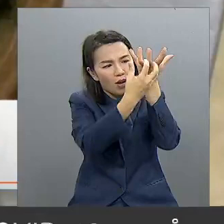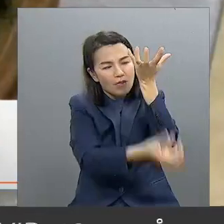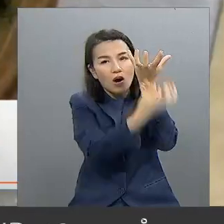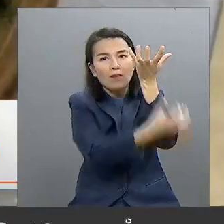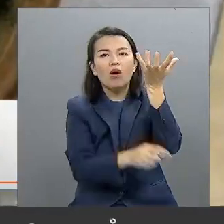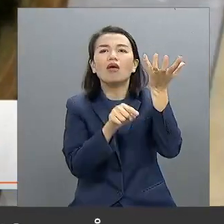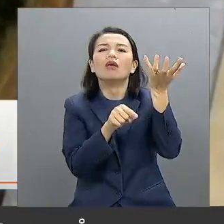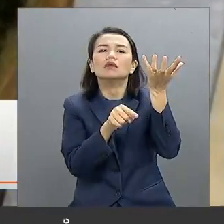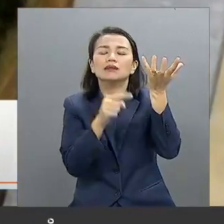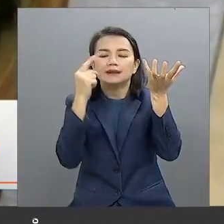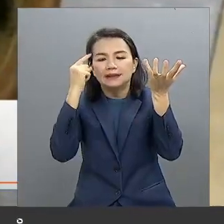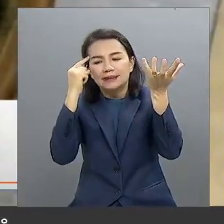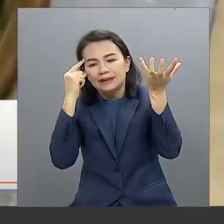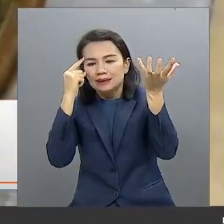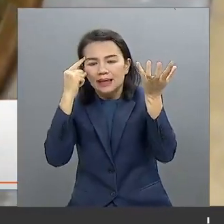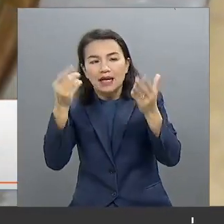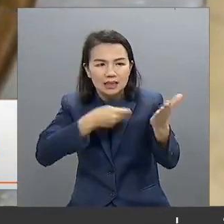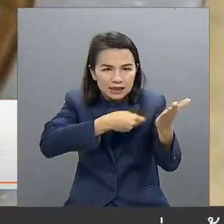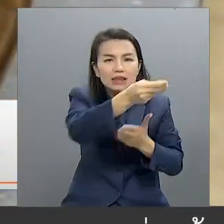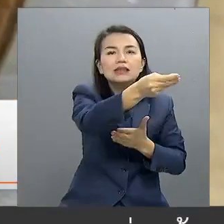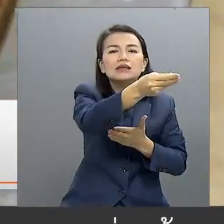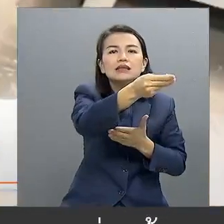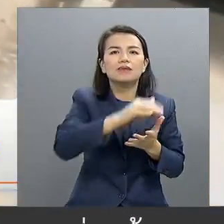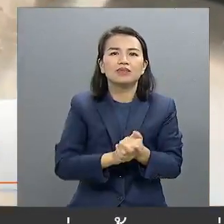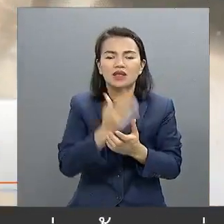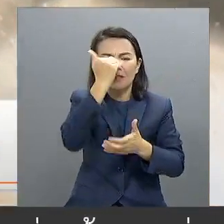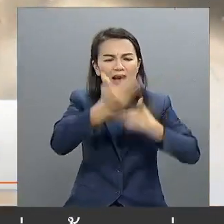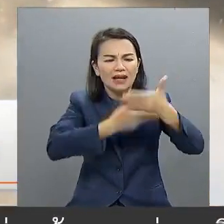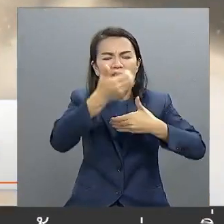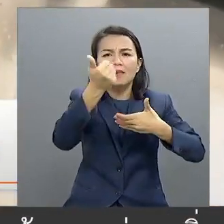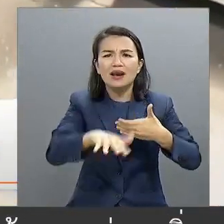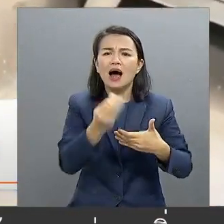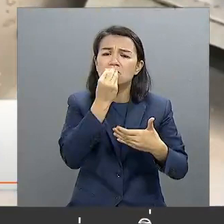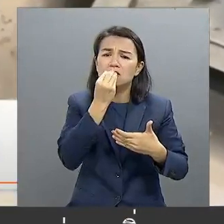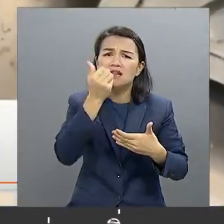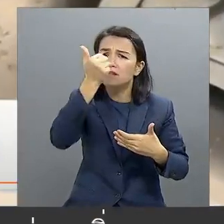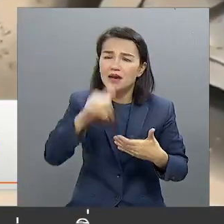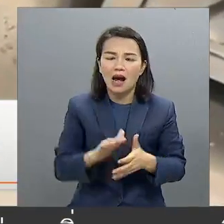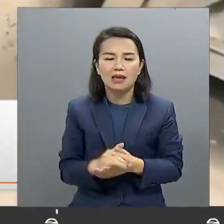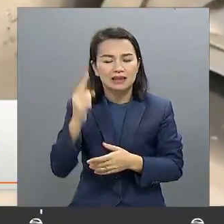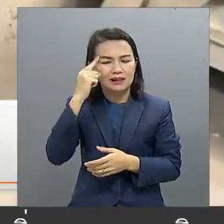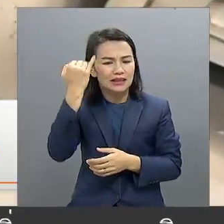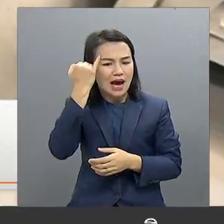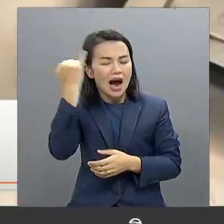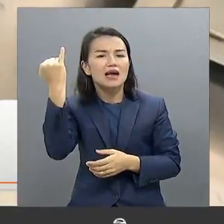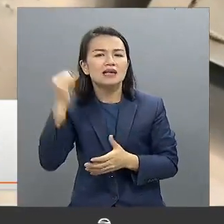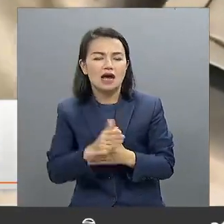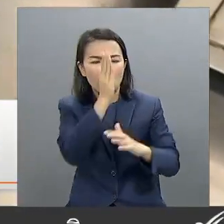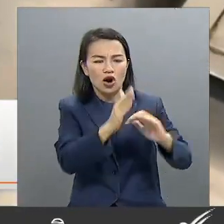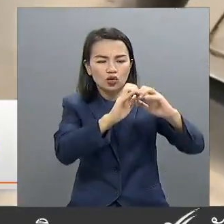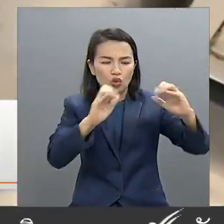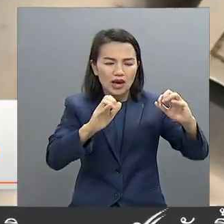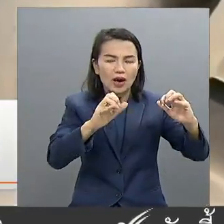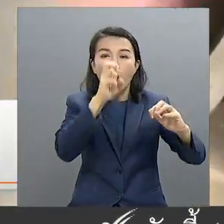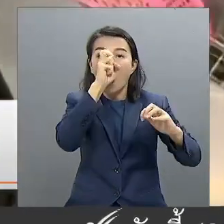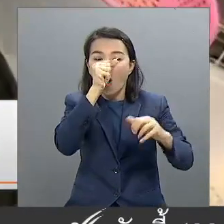ก็เลยช่วยซือเอาไ้เพรเกษตบกิก็ขายไม่ได้เลวก็เลยคิดไเดียนำทเรีนทซื้อมาทำเป็แงส้มดูโด